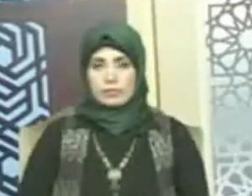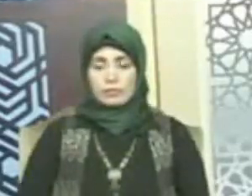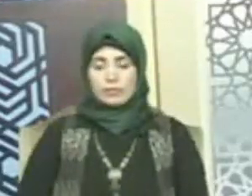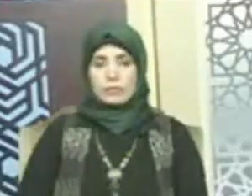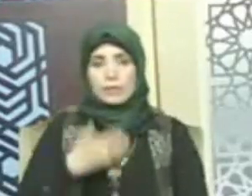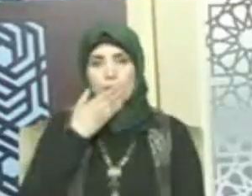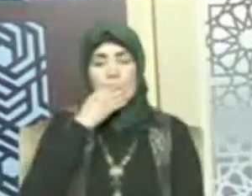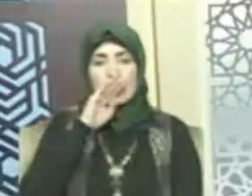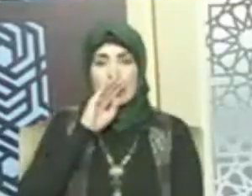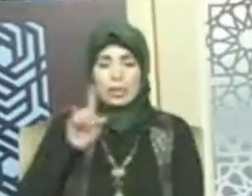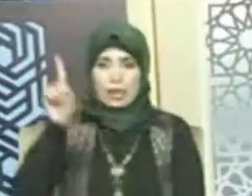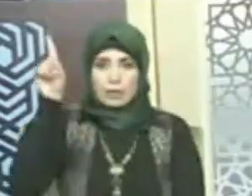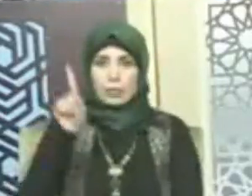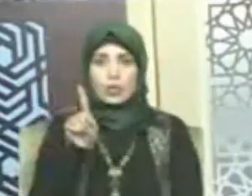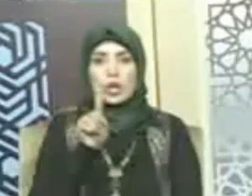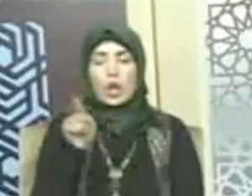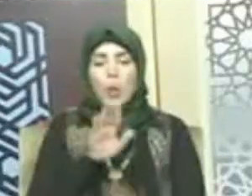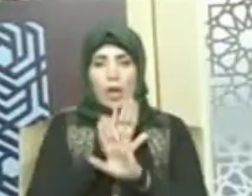الحمد لله وكفى،